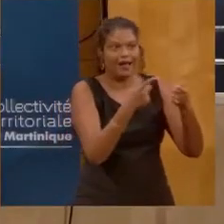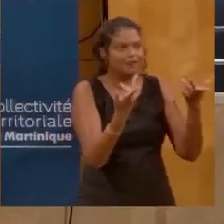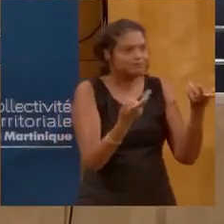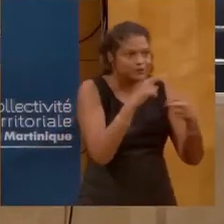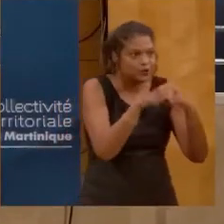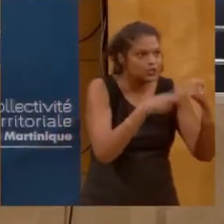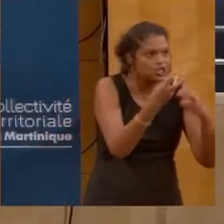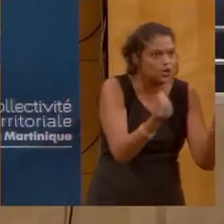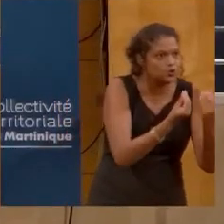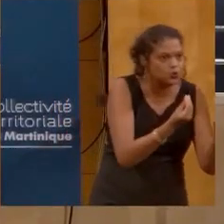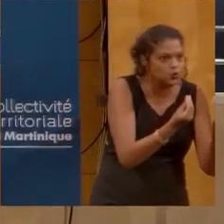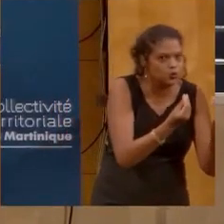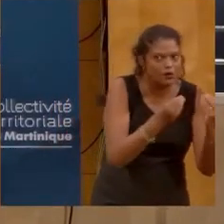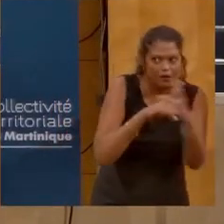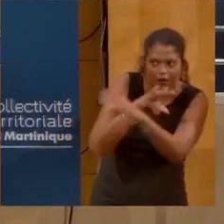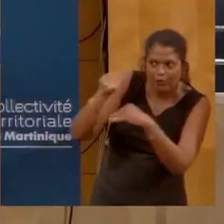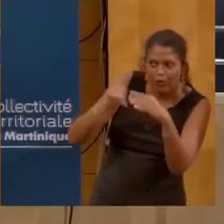contribuables.